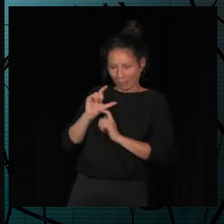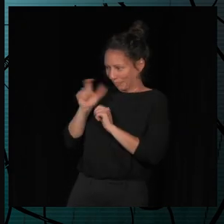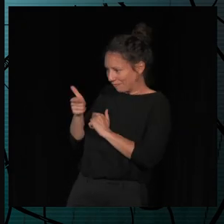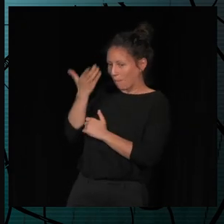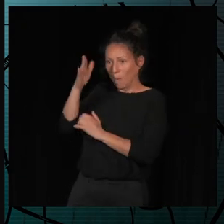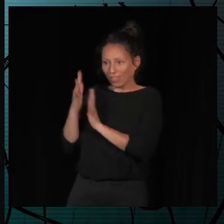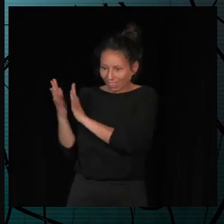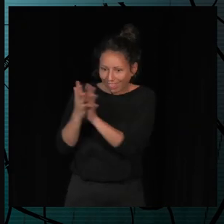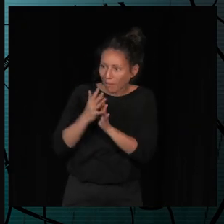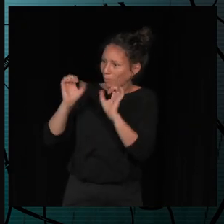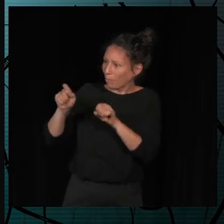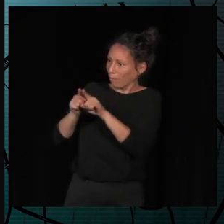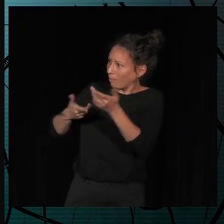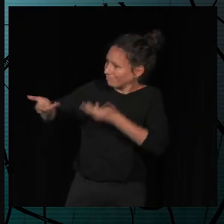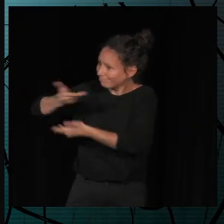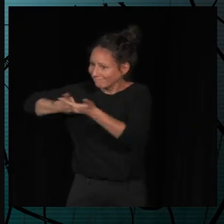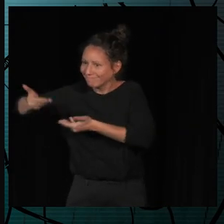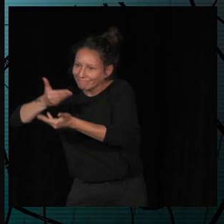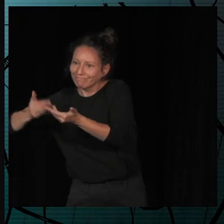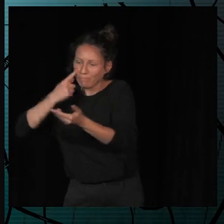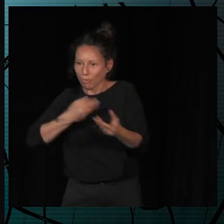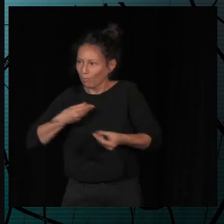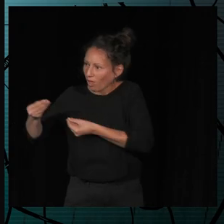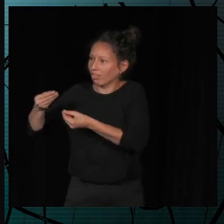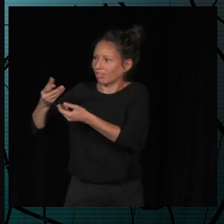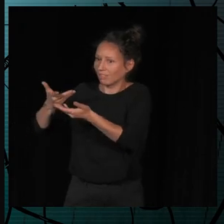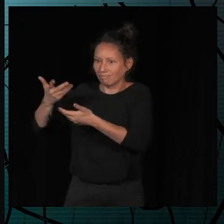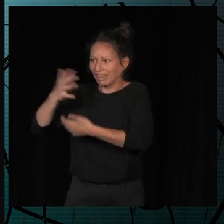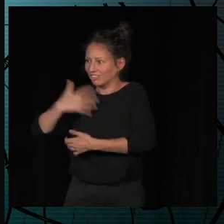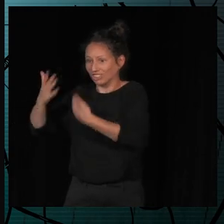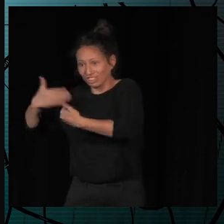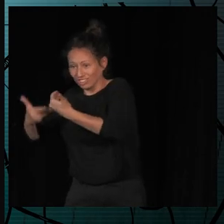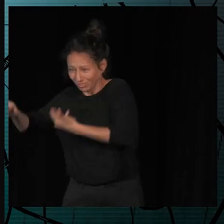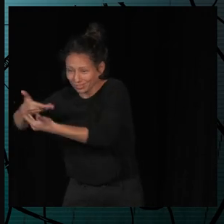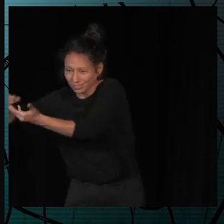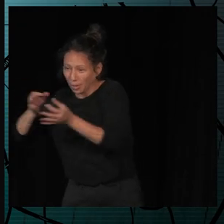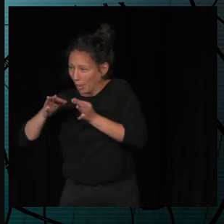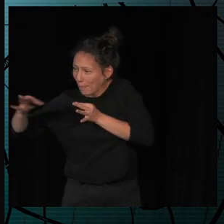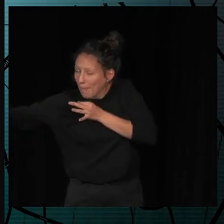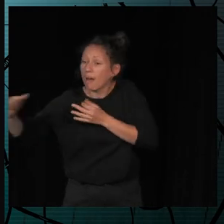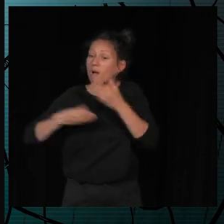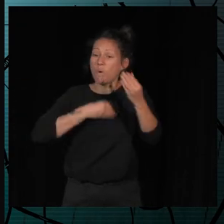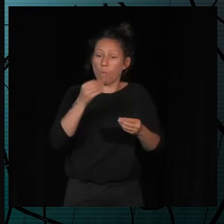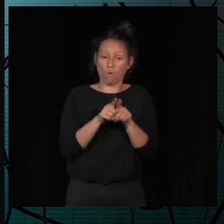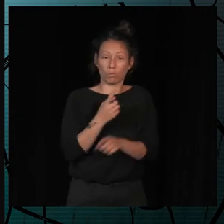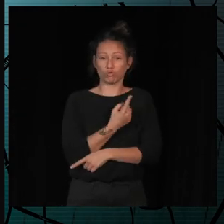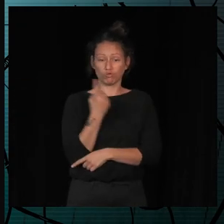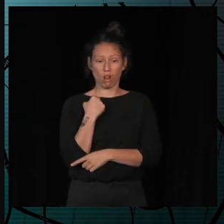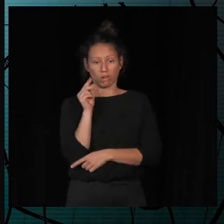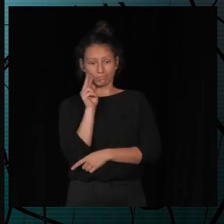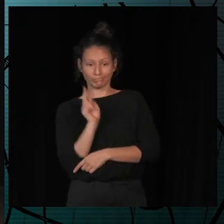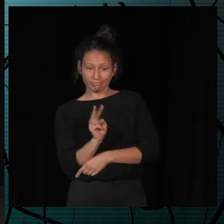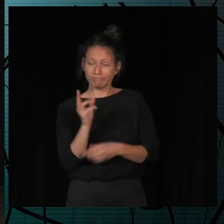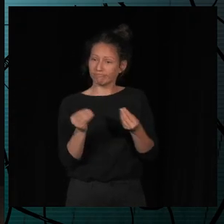plutôt solitaire qui peut éventuellement être un refuge voilà je sais pas trop quoi dire de plus là comme ça en premier lieu